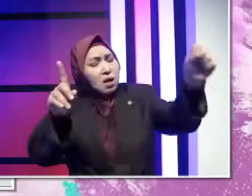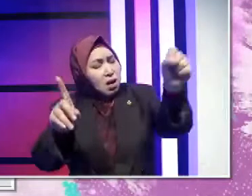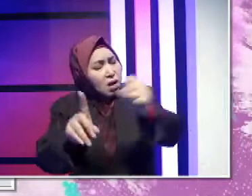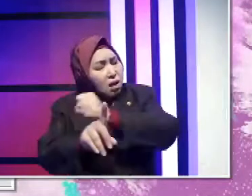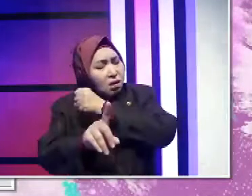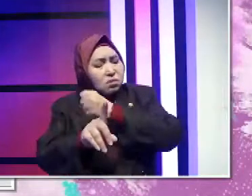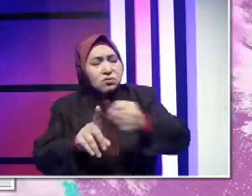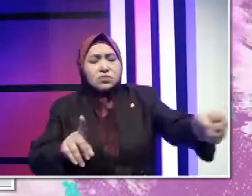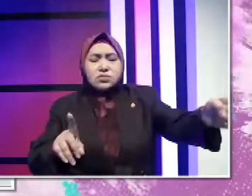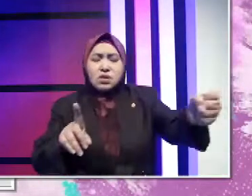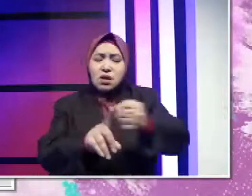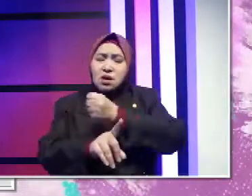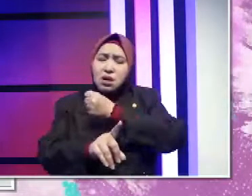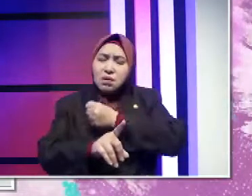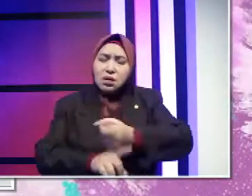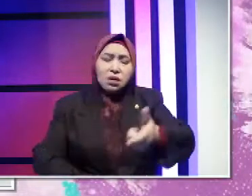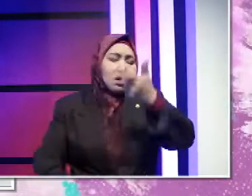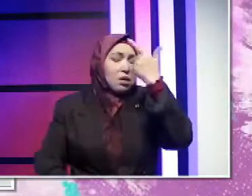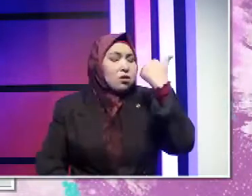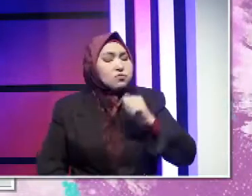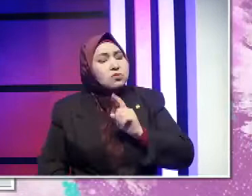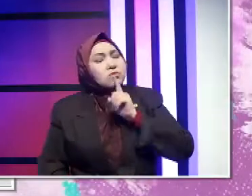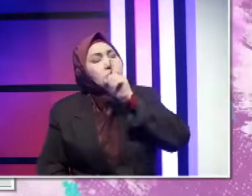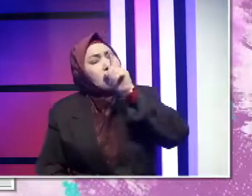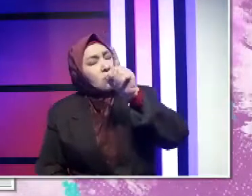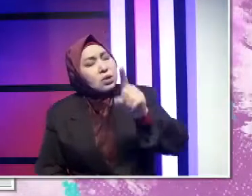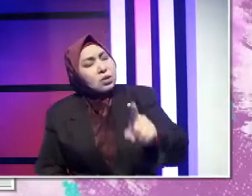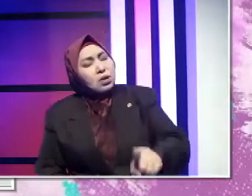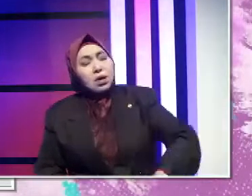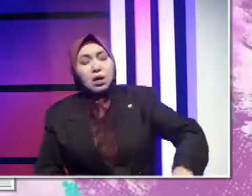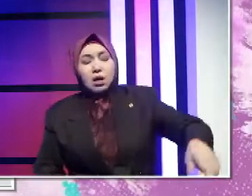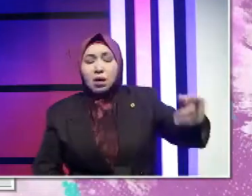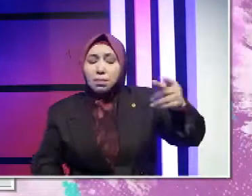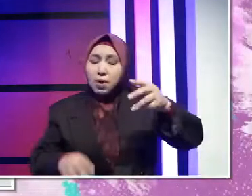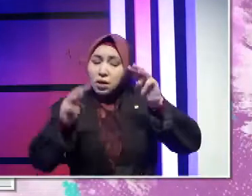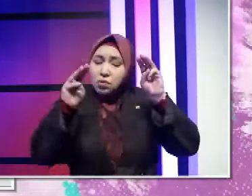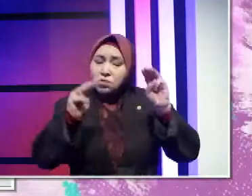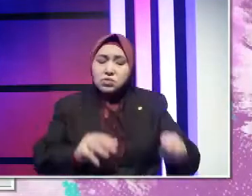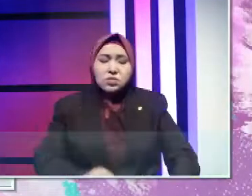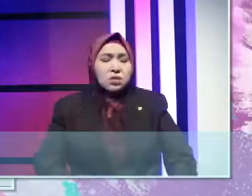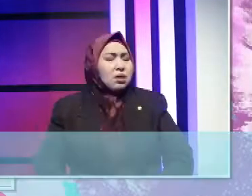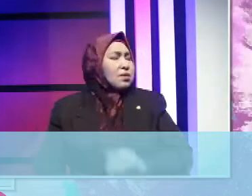يأتيكم العذاب ثم لا